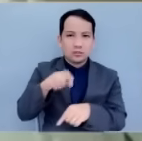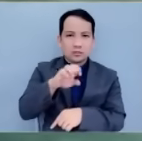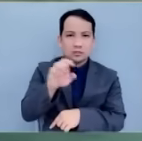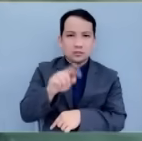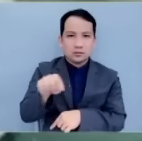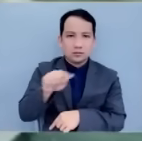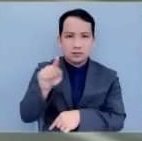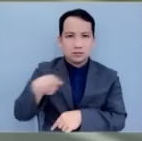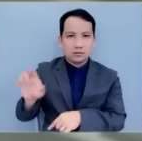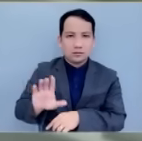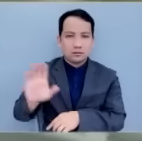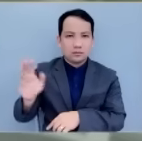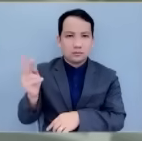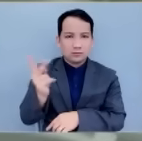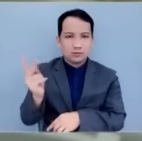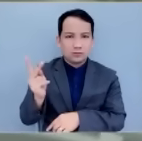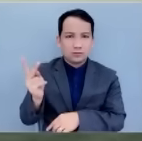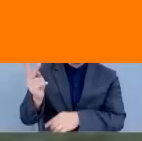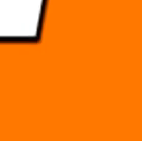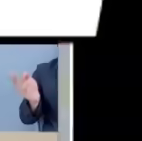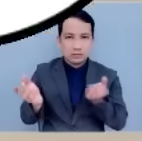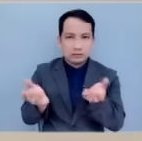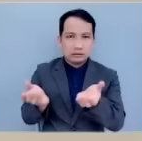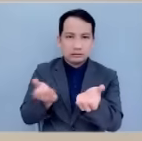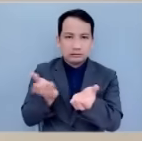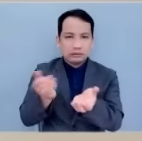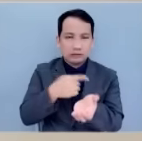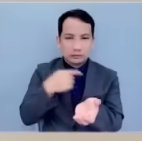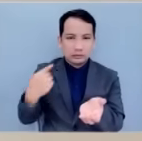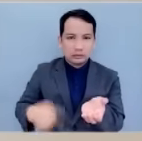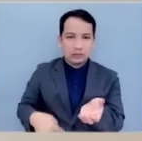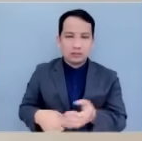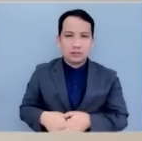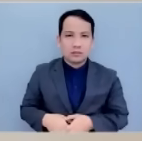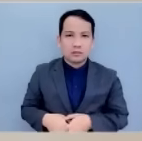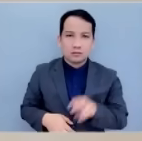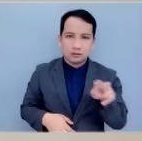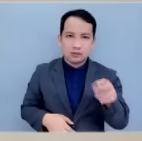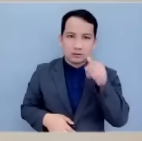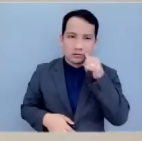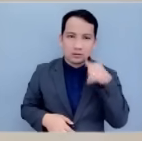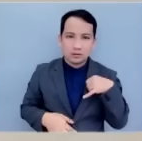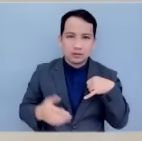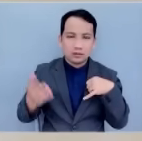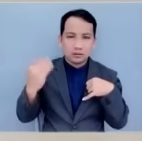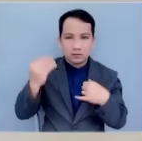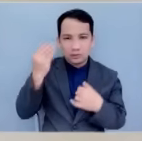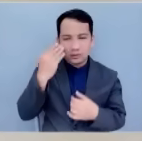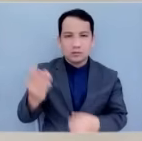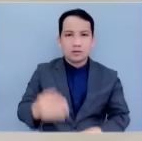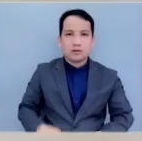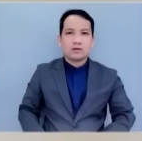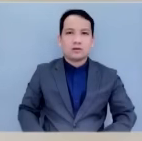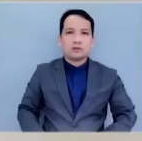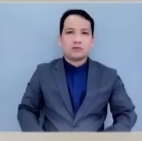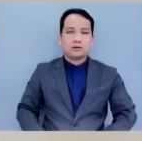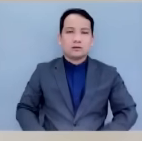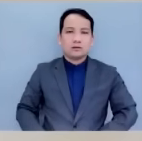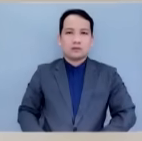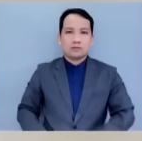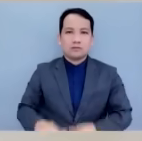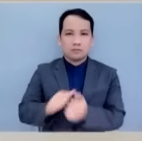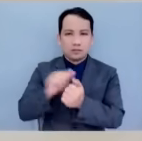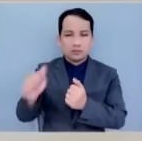ang 2 Chinese vessel. As of yesterday morning, ito ay malayo na sa ating exclusive economic